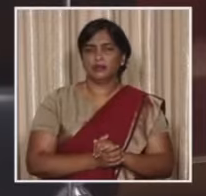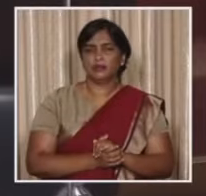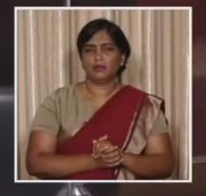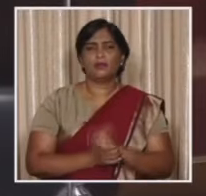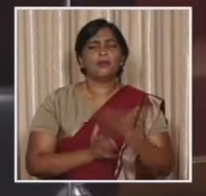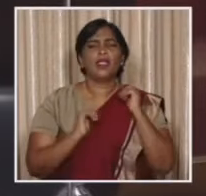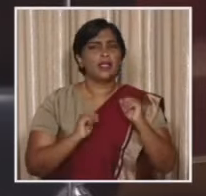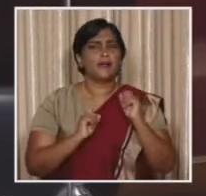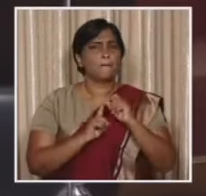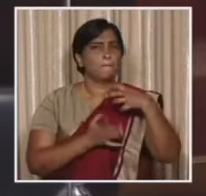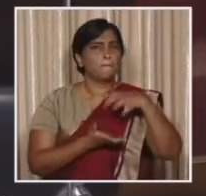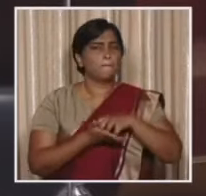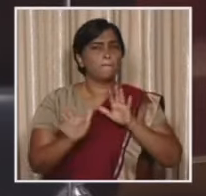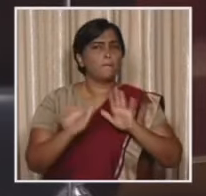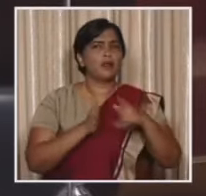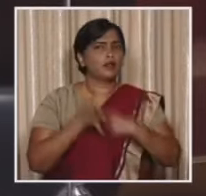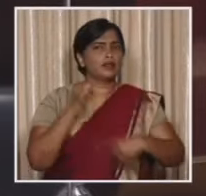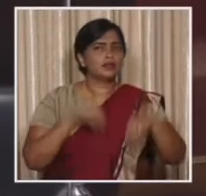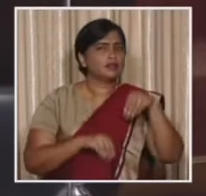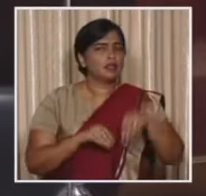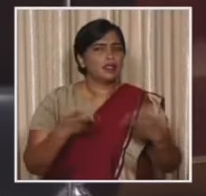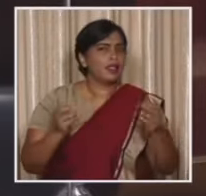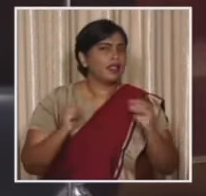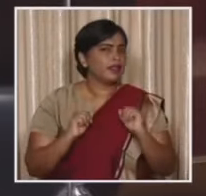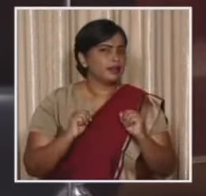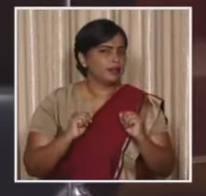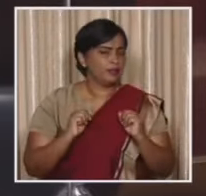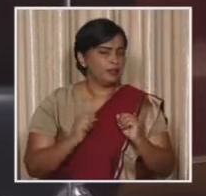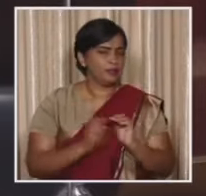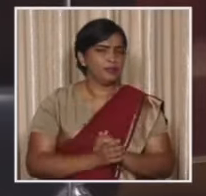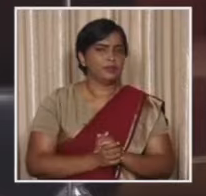ඇයි පළාත් පාලන මැතිවර තියන්නේ නැත්තේ?